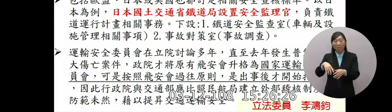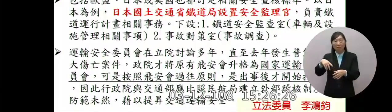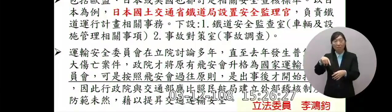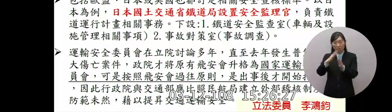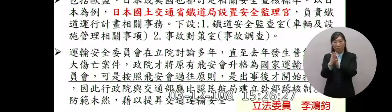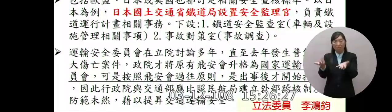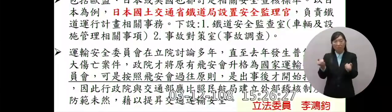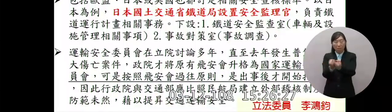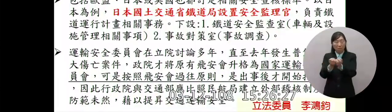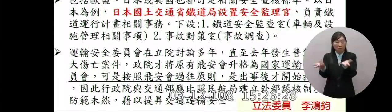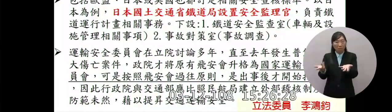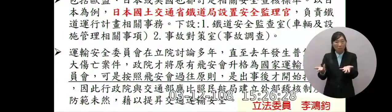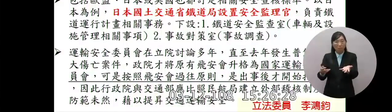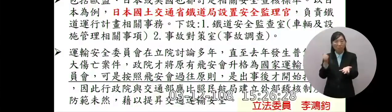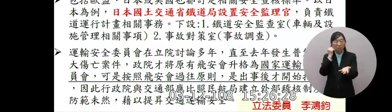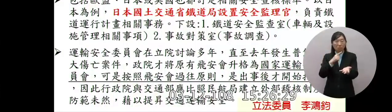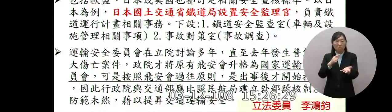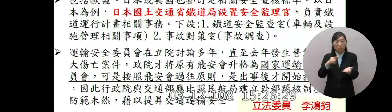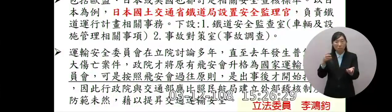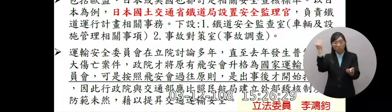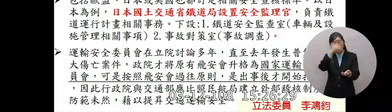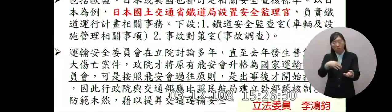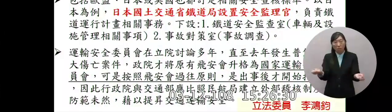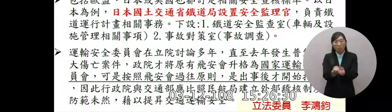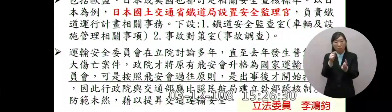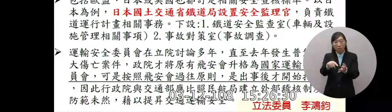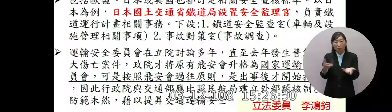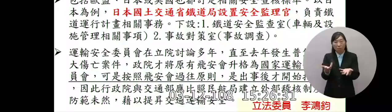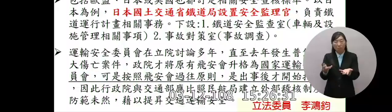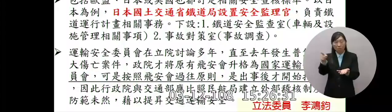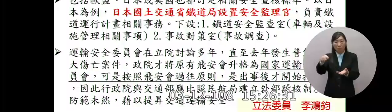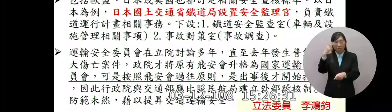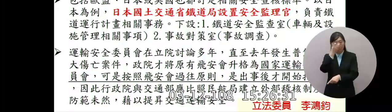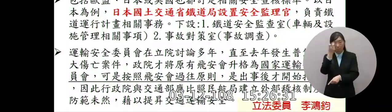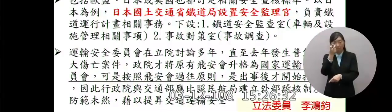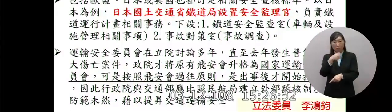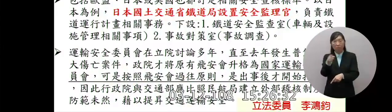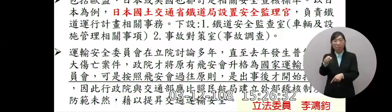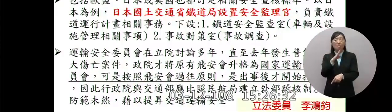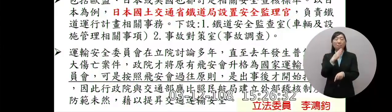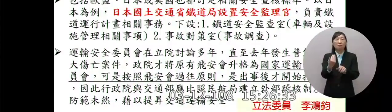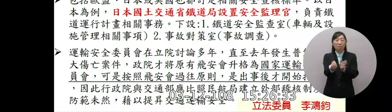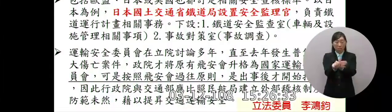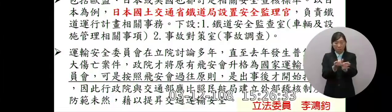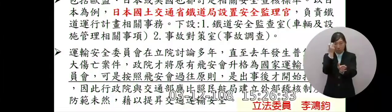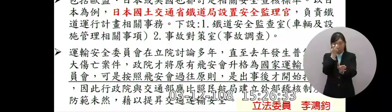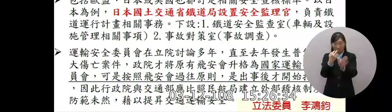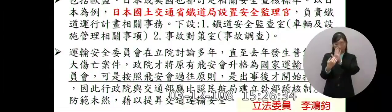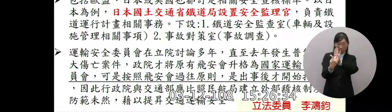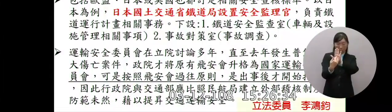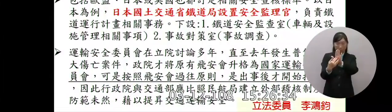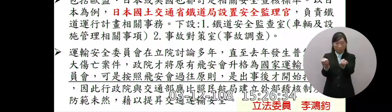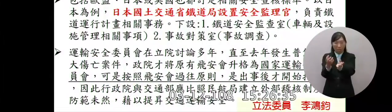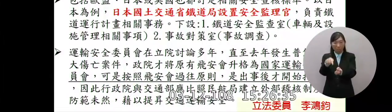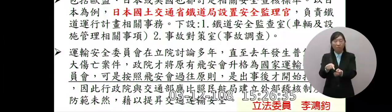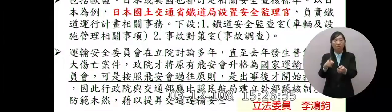对策室。事故对策室是发生的事故的对策，铁道安全是这个监察是防范于未来，所以应该是要